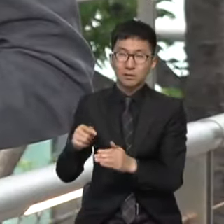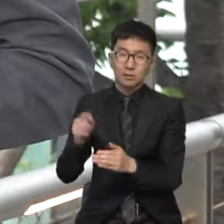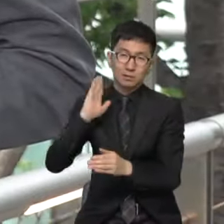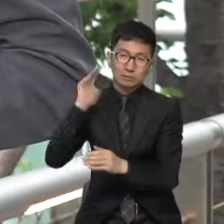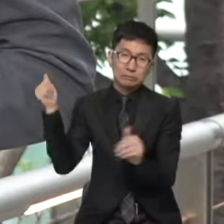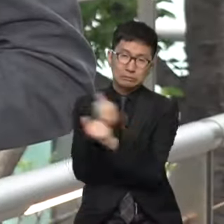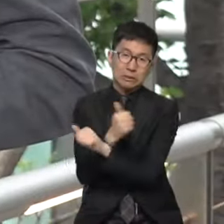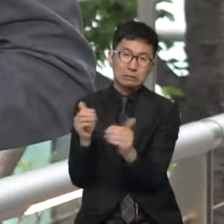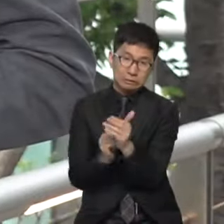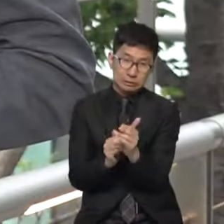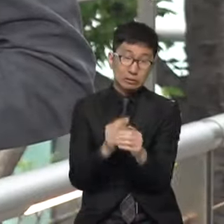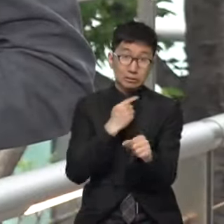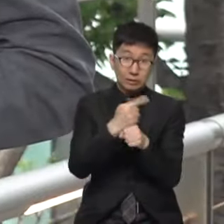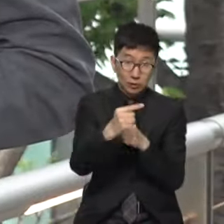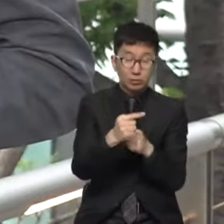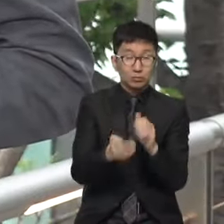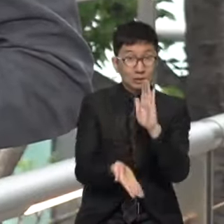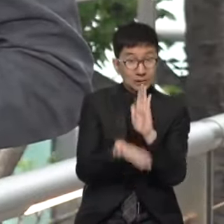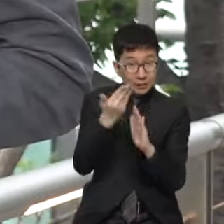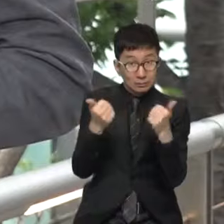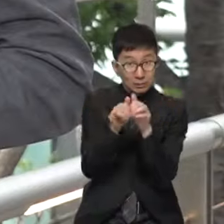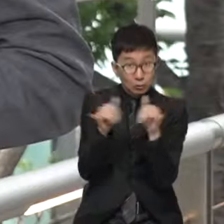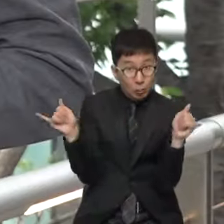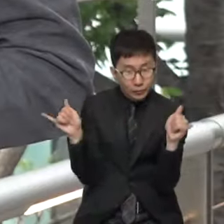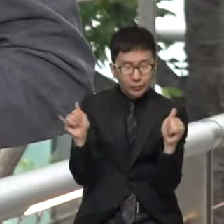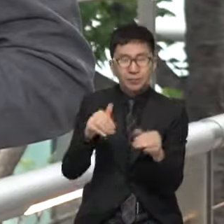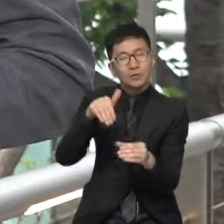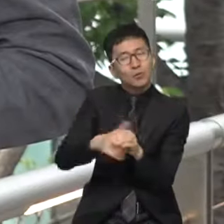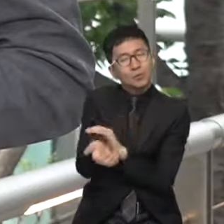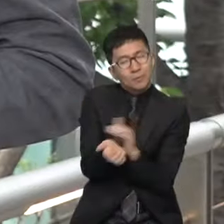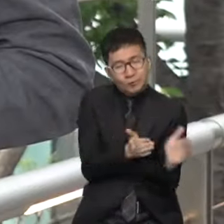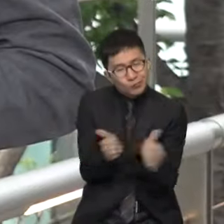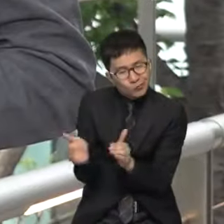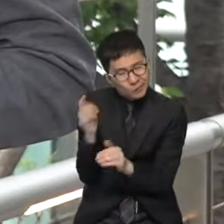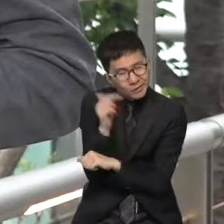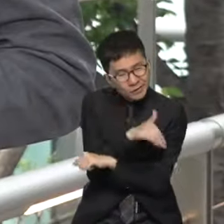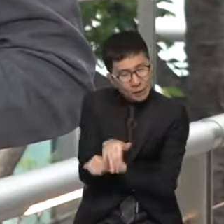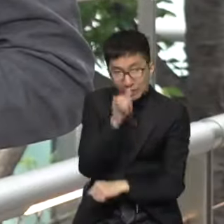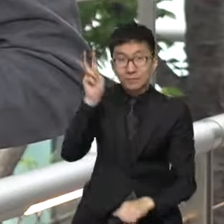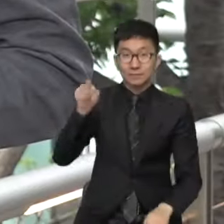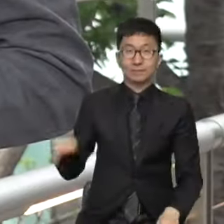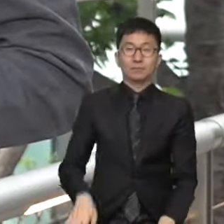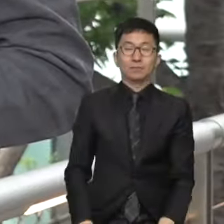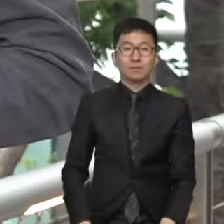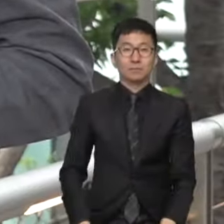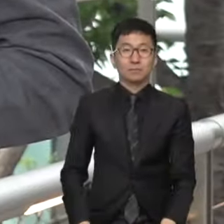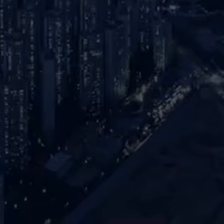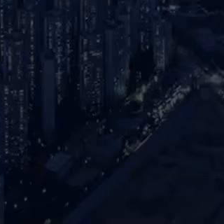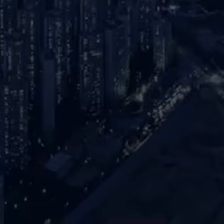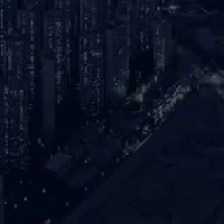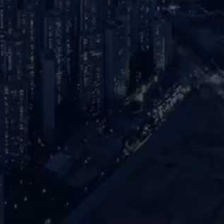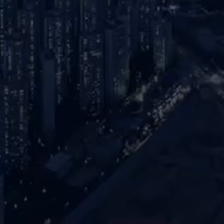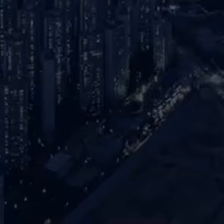내년 중의원 총선거를 준비할 거라는 관측이 나오고 있습니다. 도쿄에서 SBS 박상진입니다.